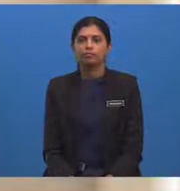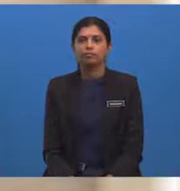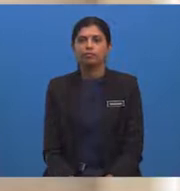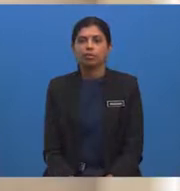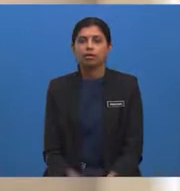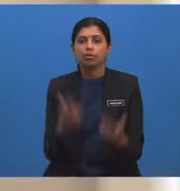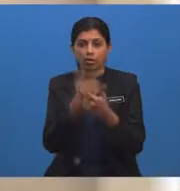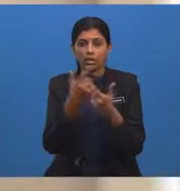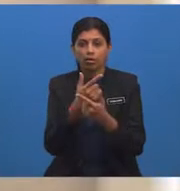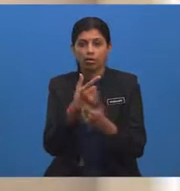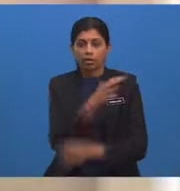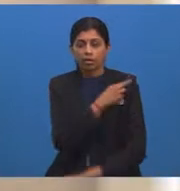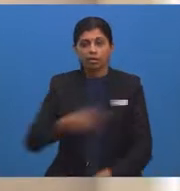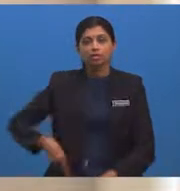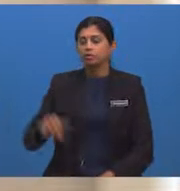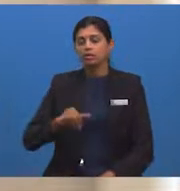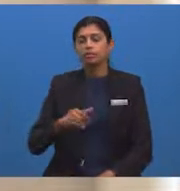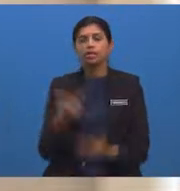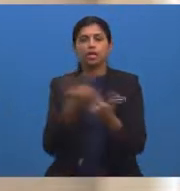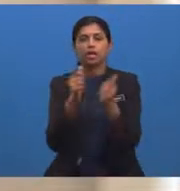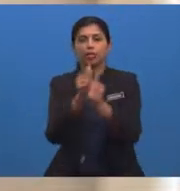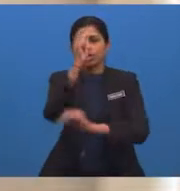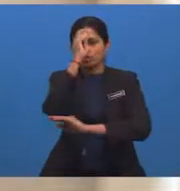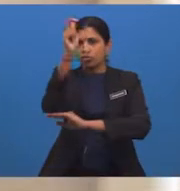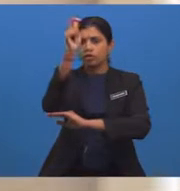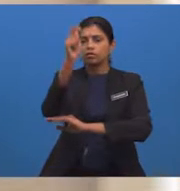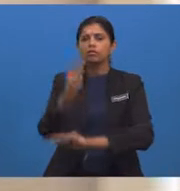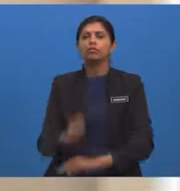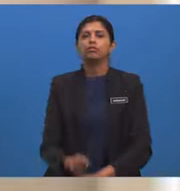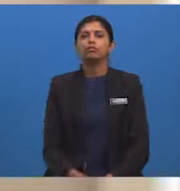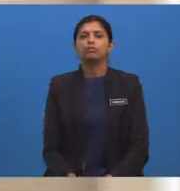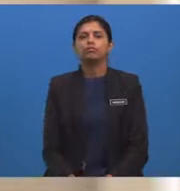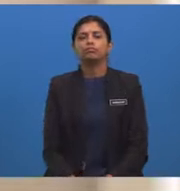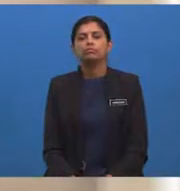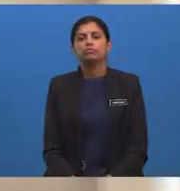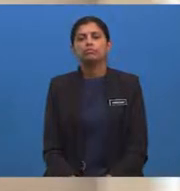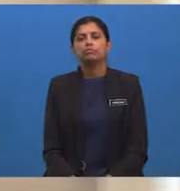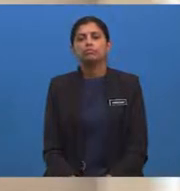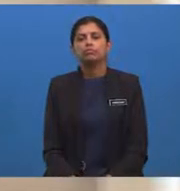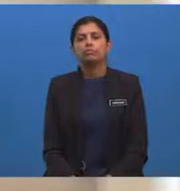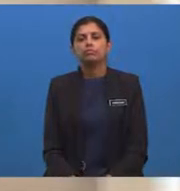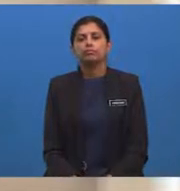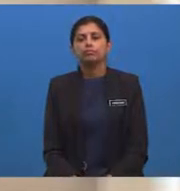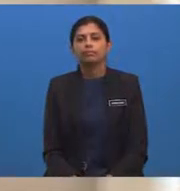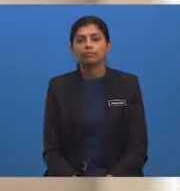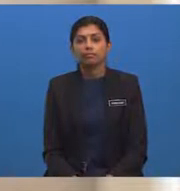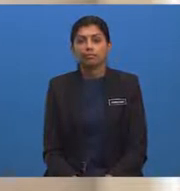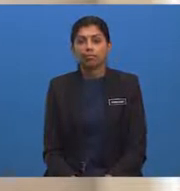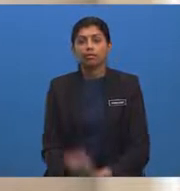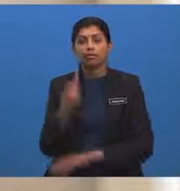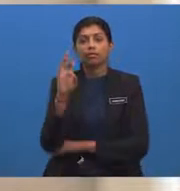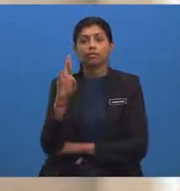mengingkari Tuhan dan perbuatan tersebut adalah mendahaka. Rakyat yang mendahaka akan dikenakan hukuman bunuh